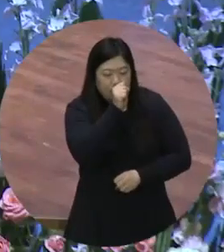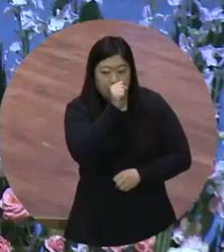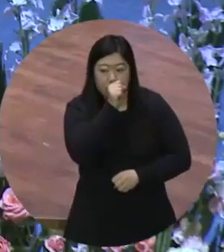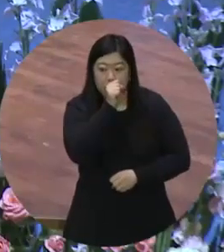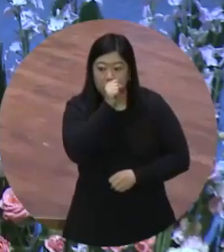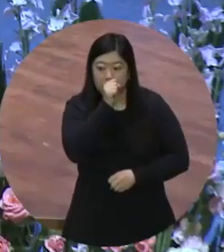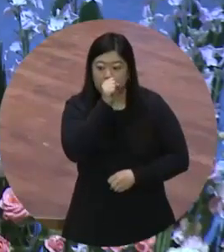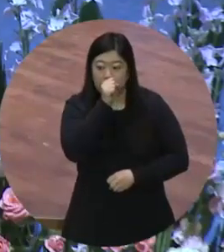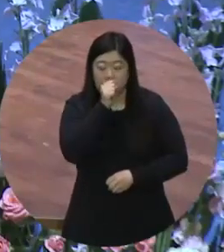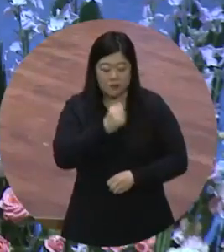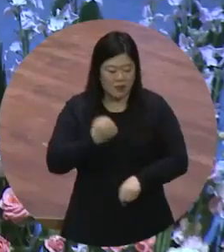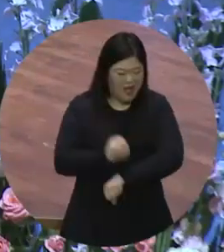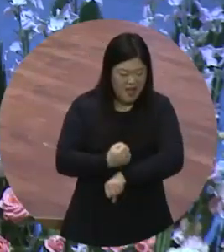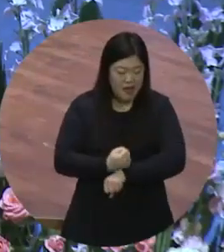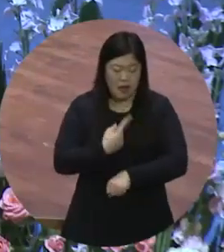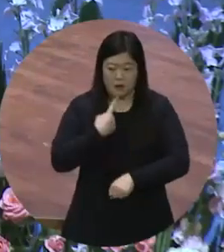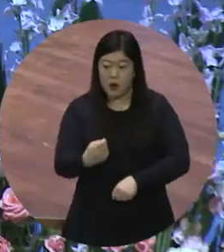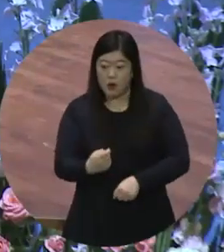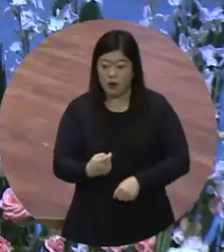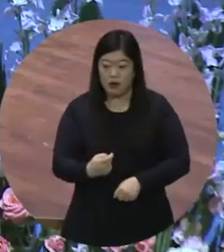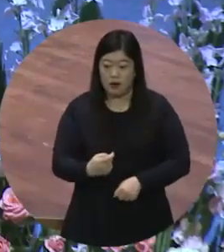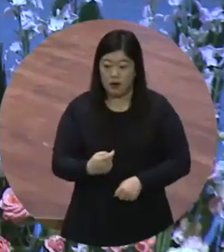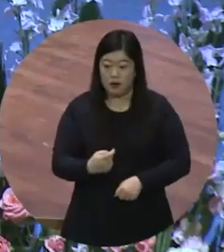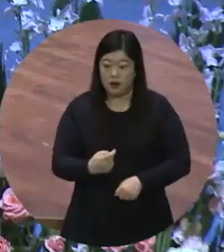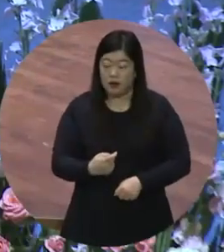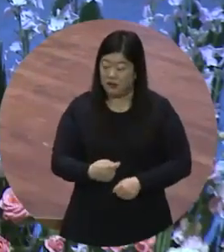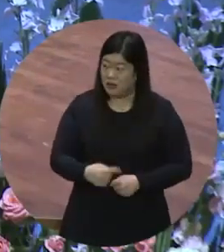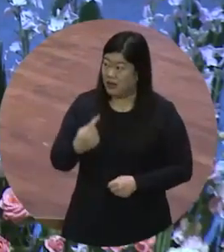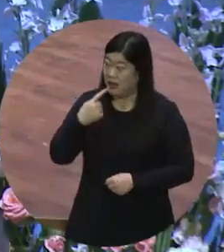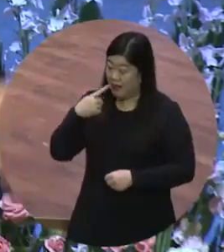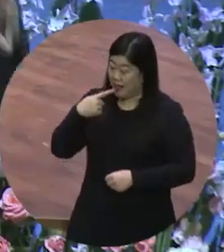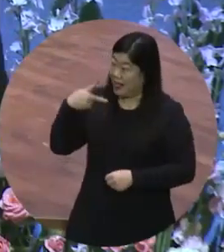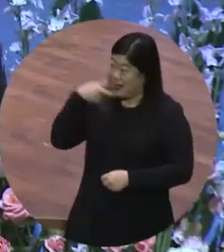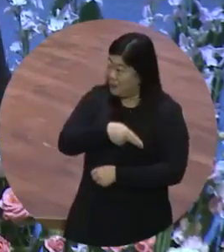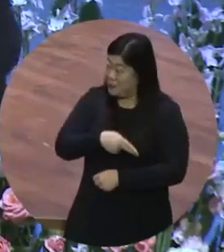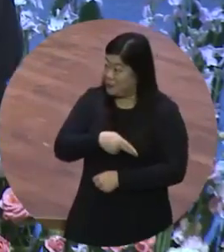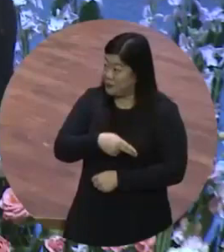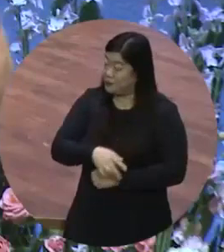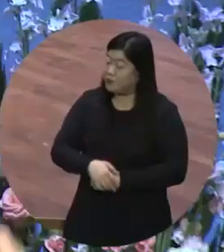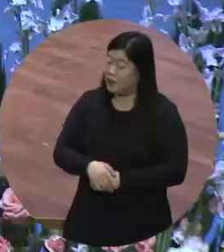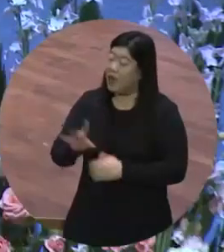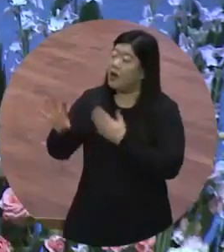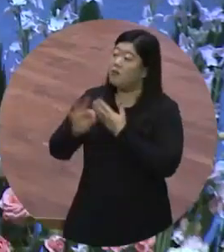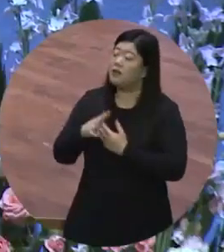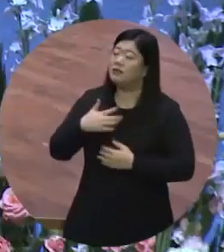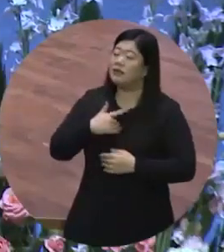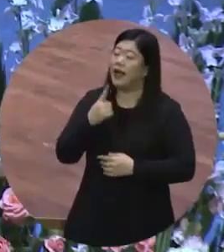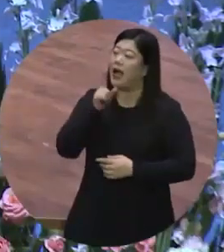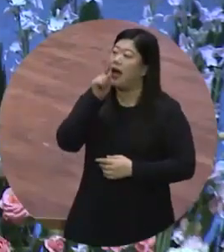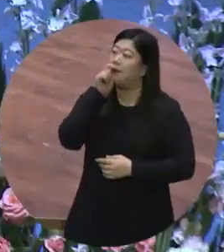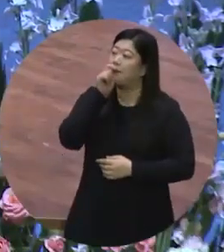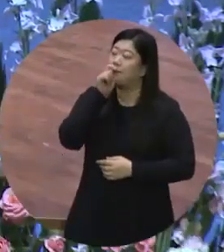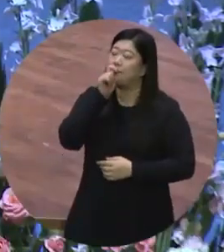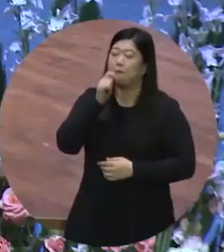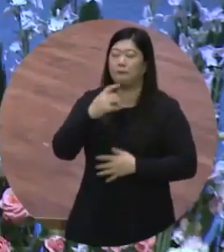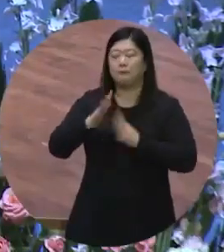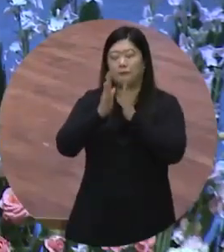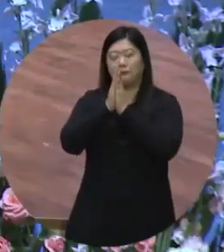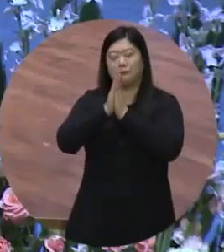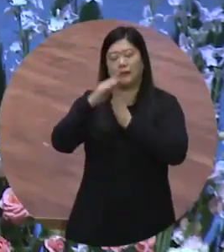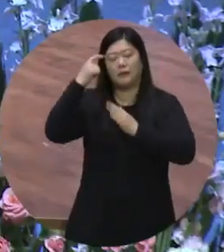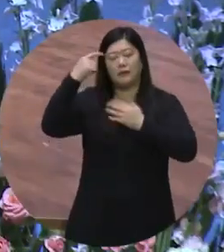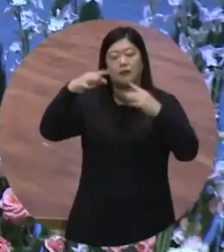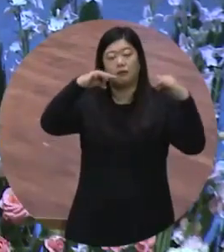말했어. 그러니까, 이 가정교회 지도자, 그러면, 우리의 영으로 기도함으로 인해서 주님의 복음의